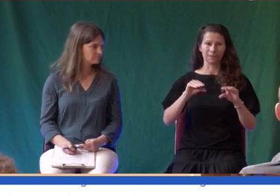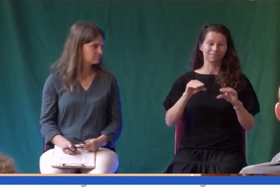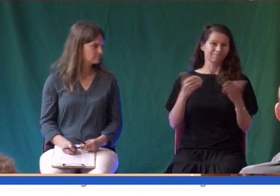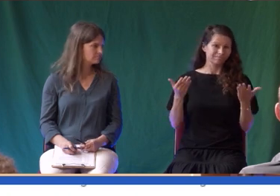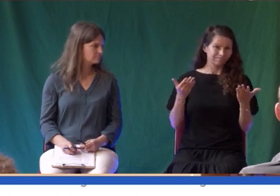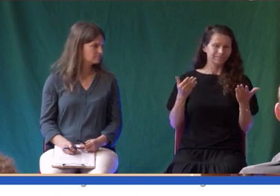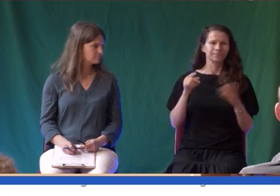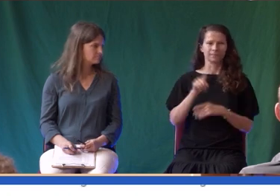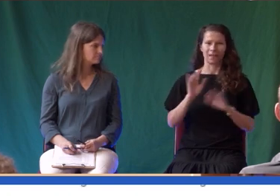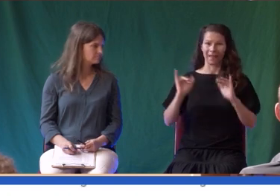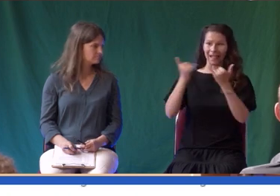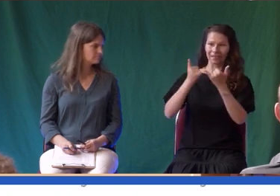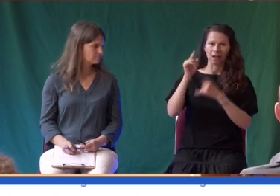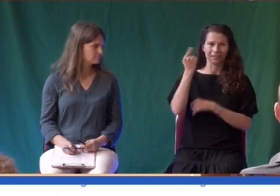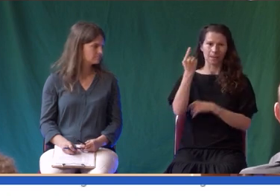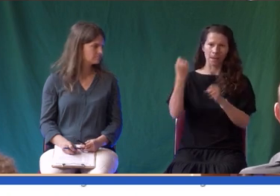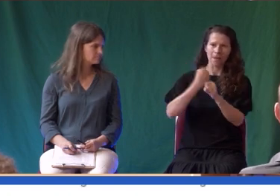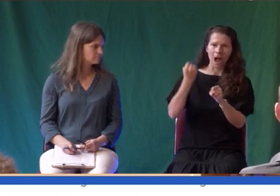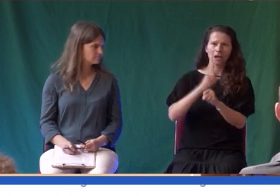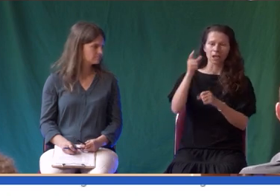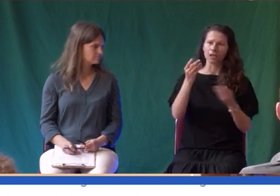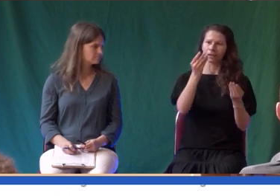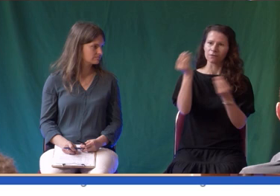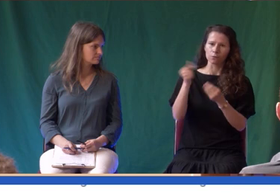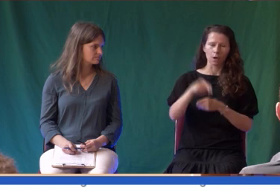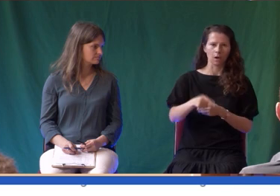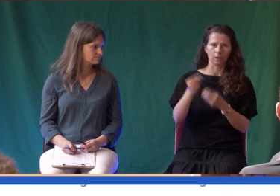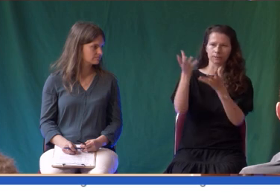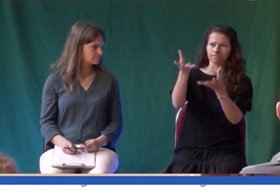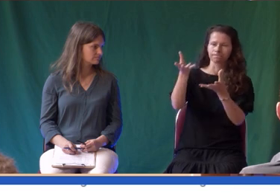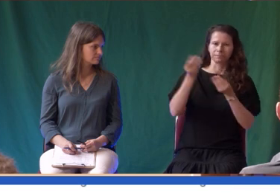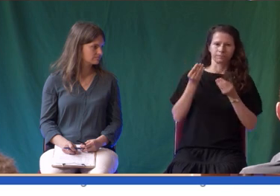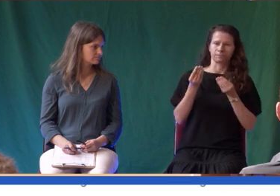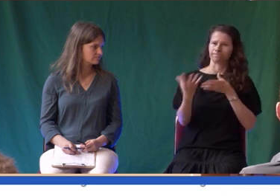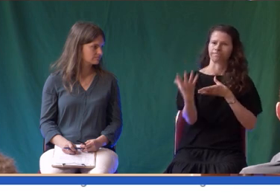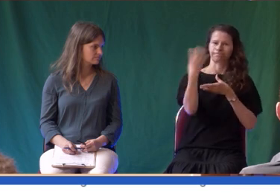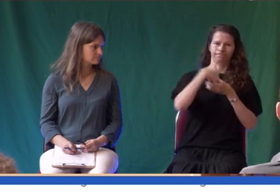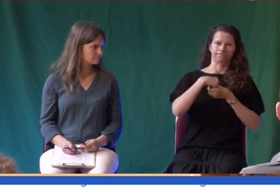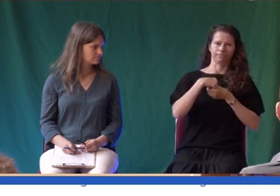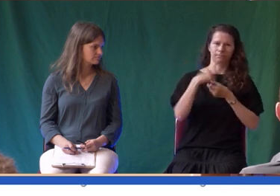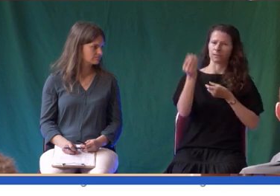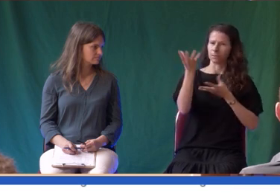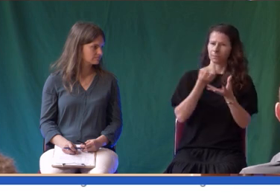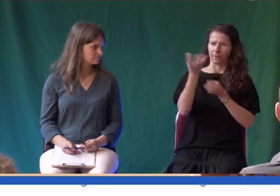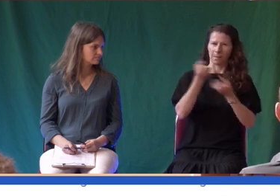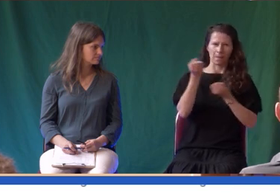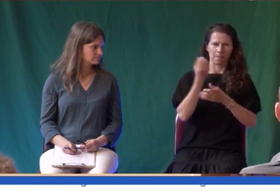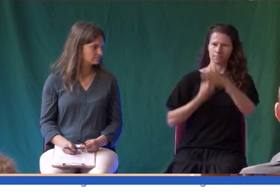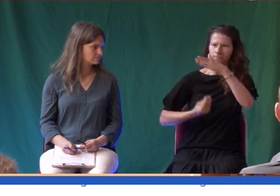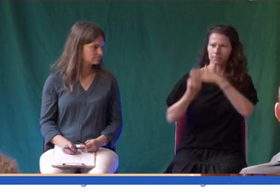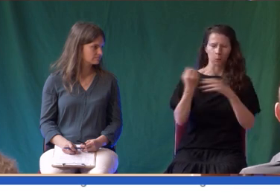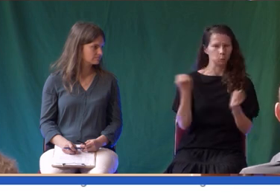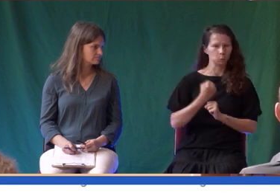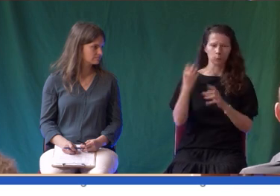die Gefühlslagen ihrer Eltern aufzunehmen und wahrzunehmen sie saugen alles auf was die Eltern